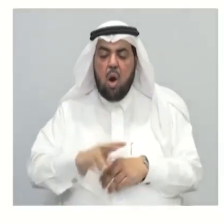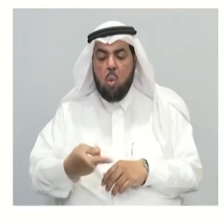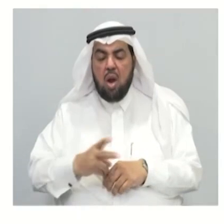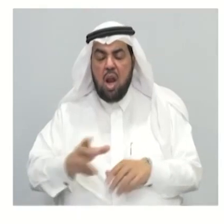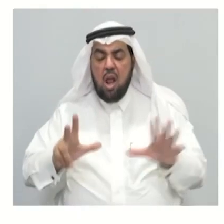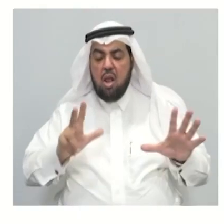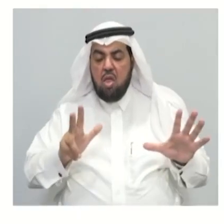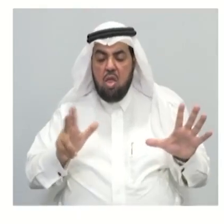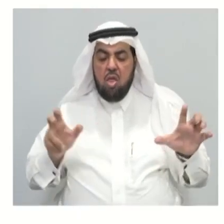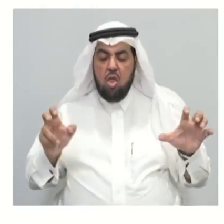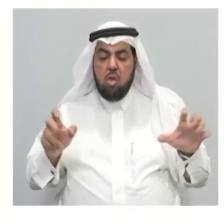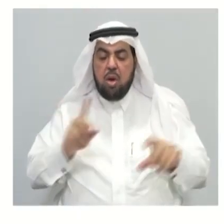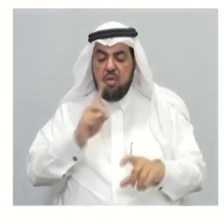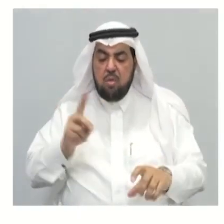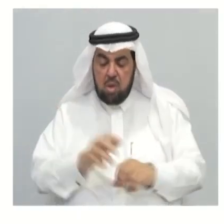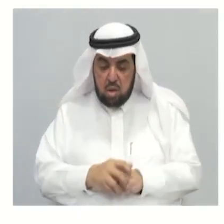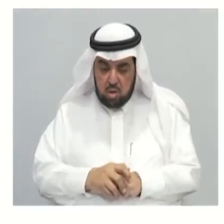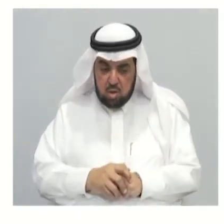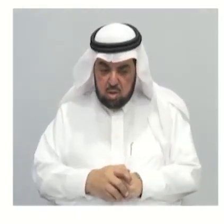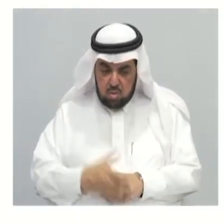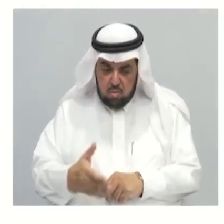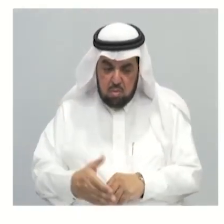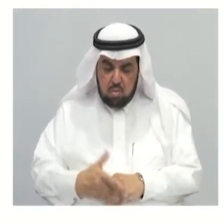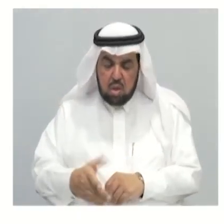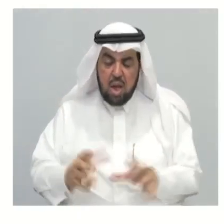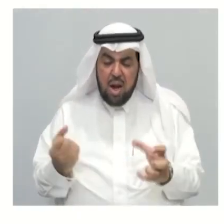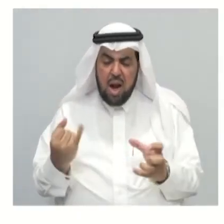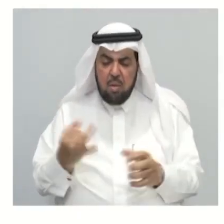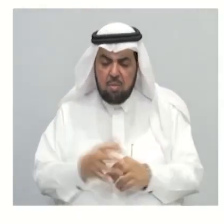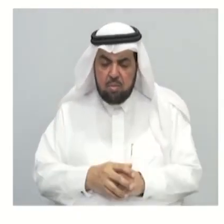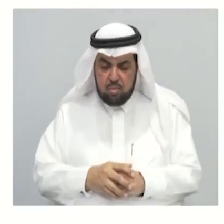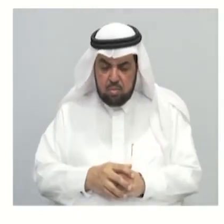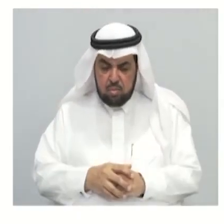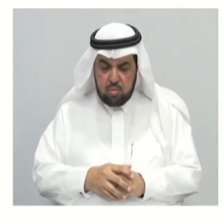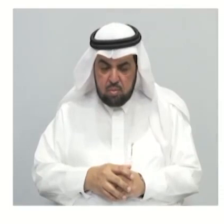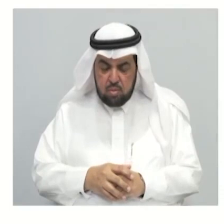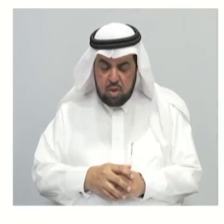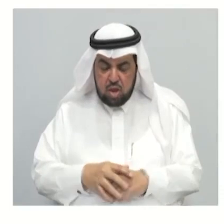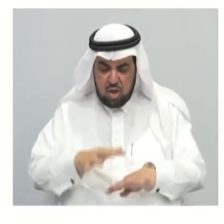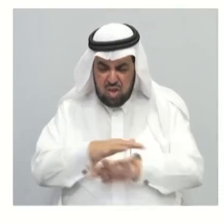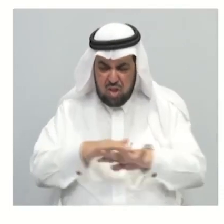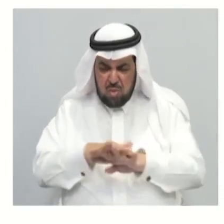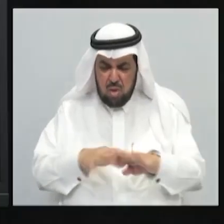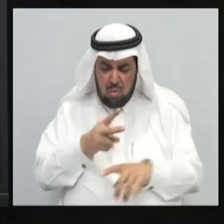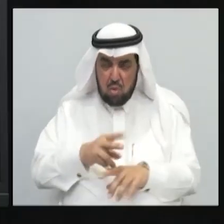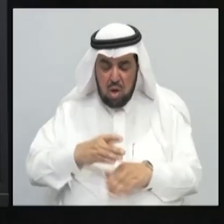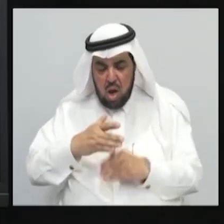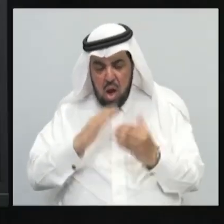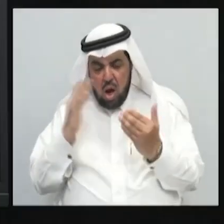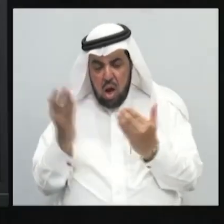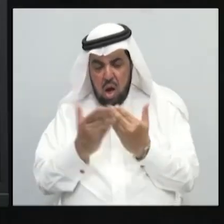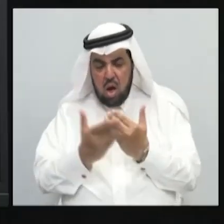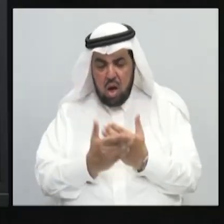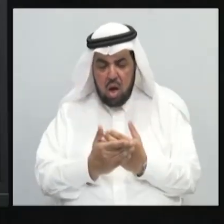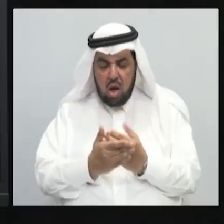في نلاحظ هنا ان بعد اعطاء هذه القيمه الشبكه الموجوده خلف